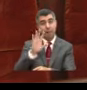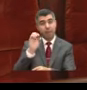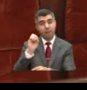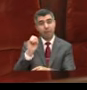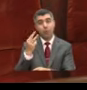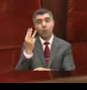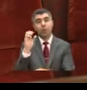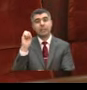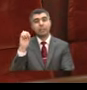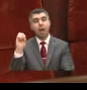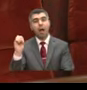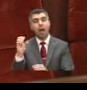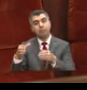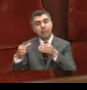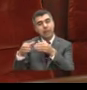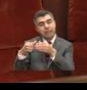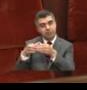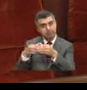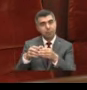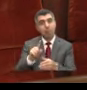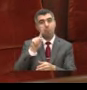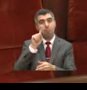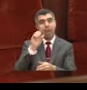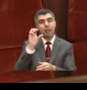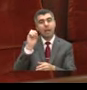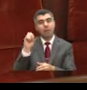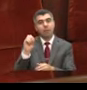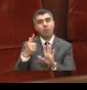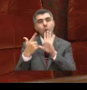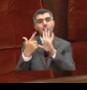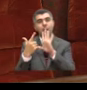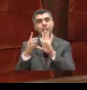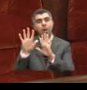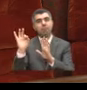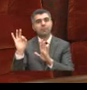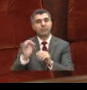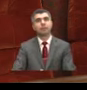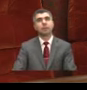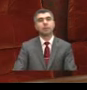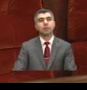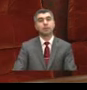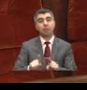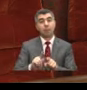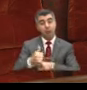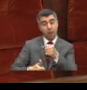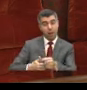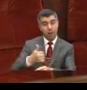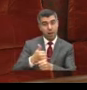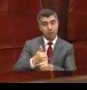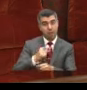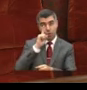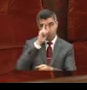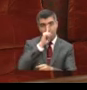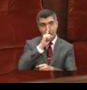حجرة وتمدرس 100672 طفل. وهذه السنة إن شاء الله سنعمل